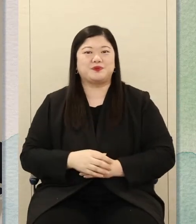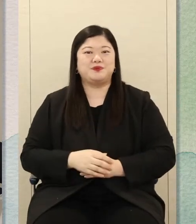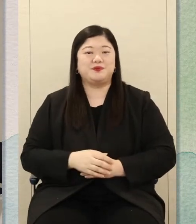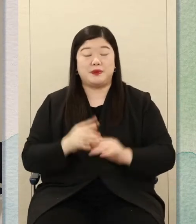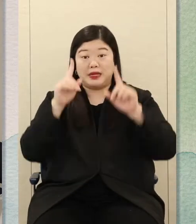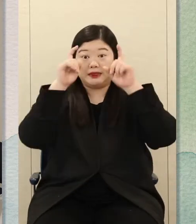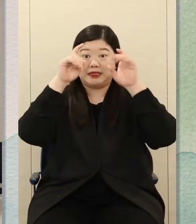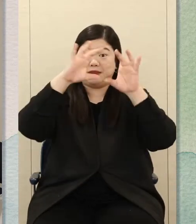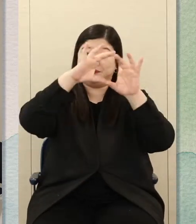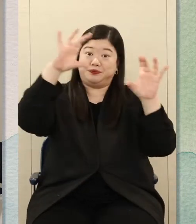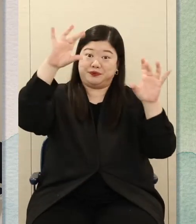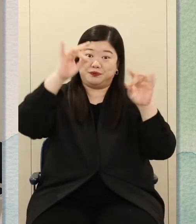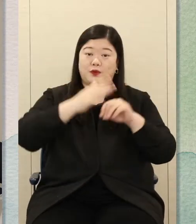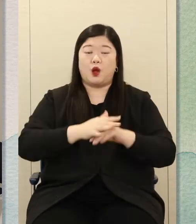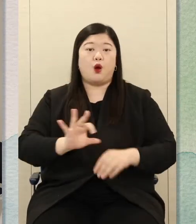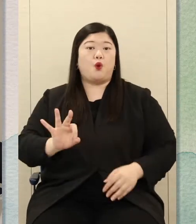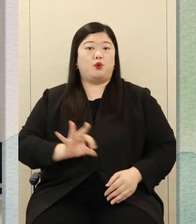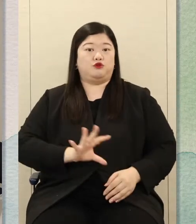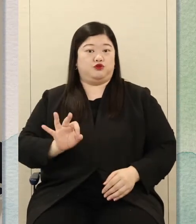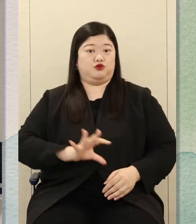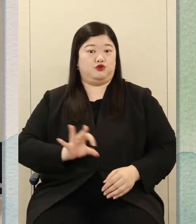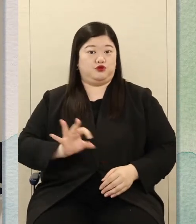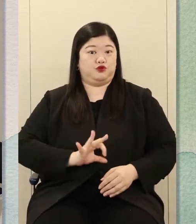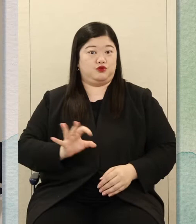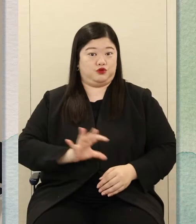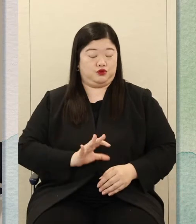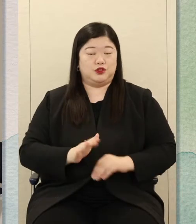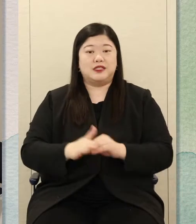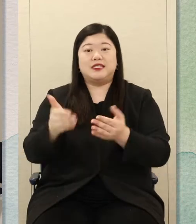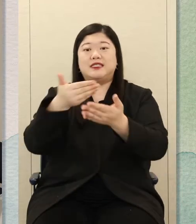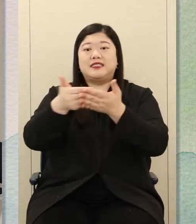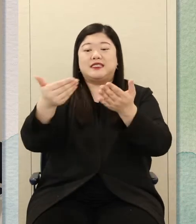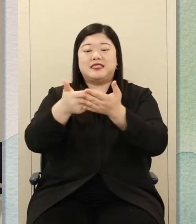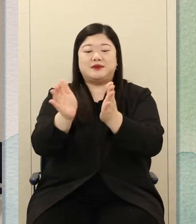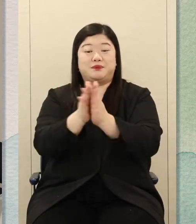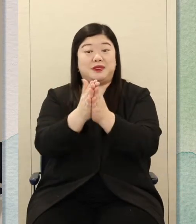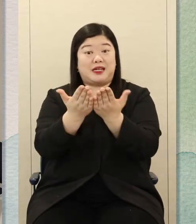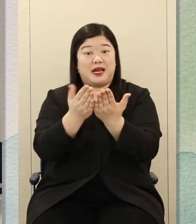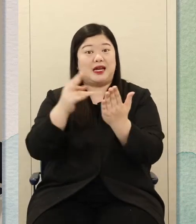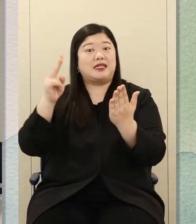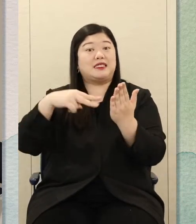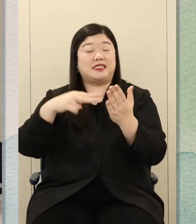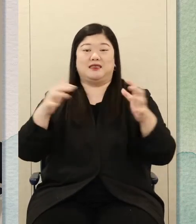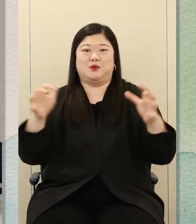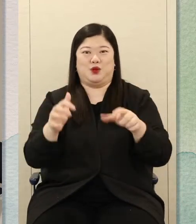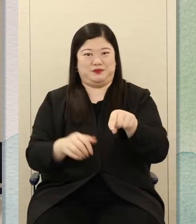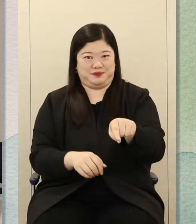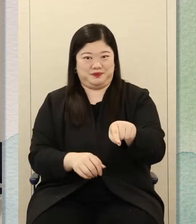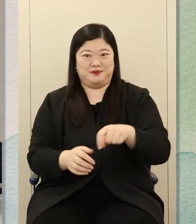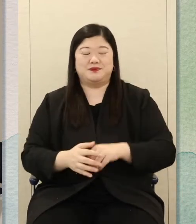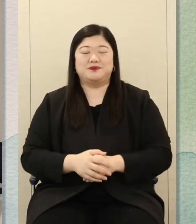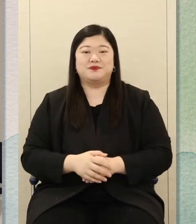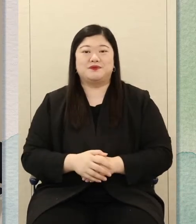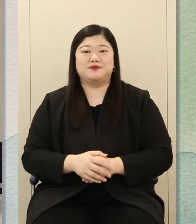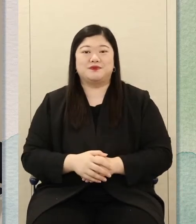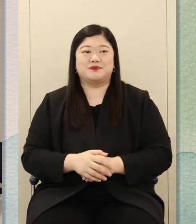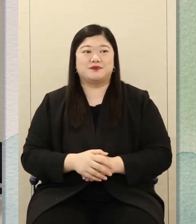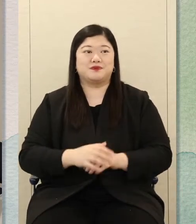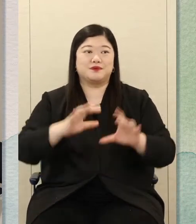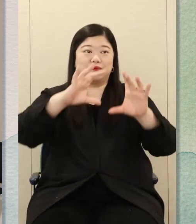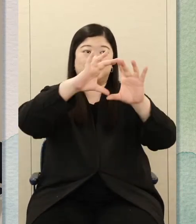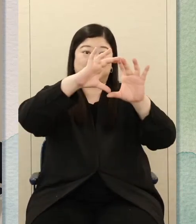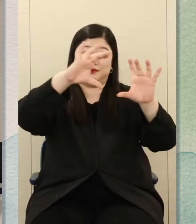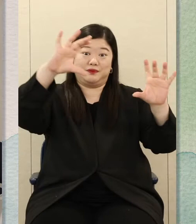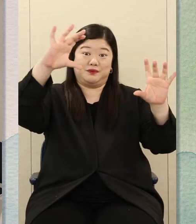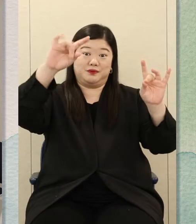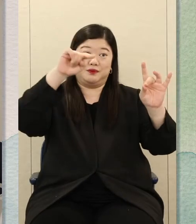근데 이분들은요, 막 처음에 책 읽기 시작해가지고 너무 공부를 많이 하셔가지고 저 뒤에 지금 공간이 보이시죠? 저기